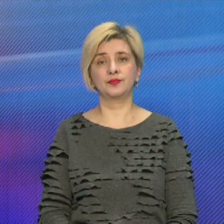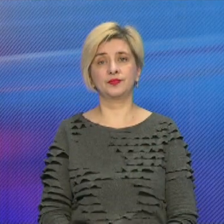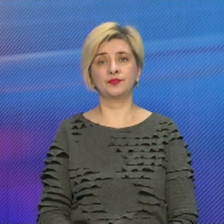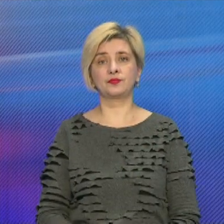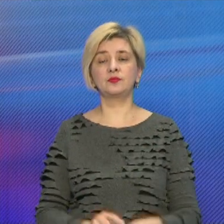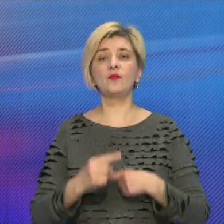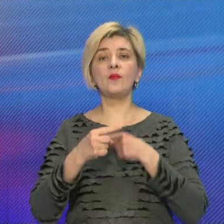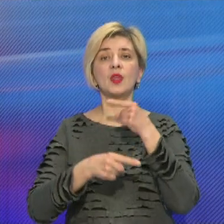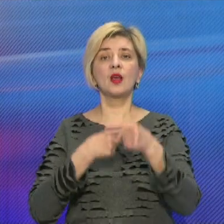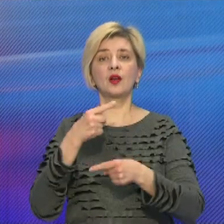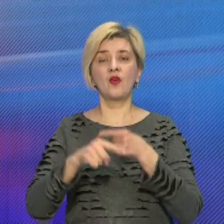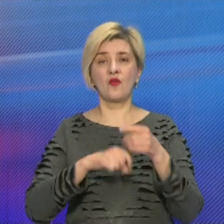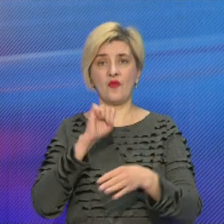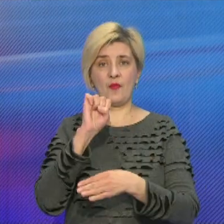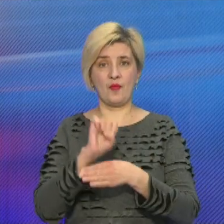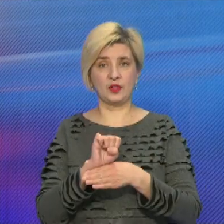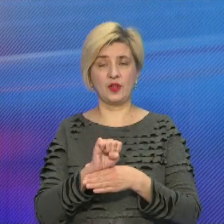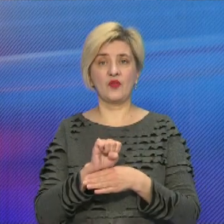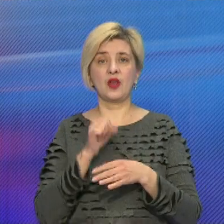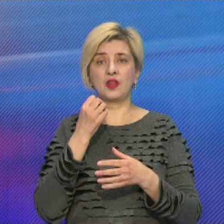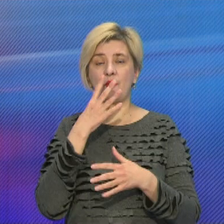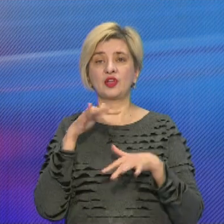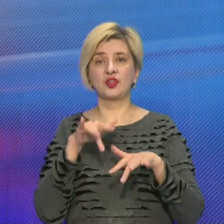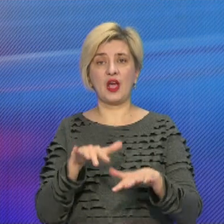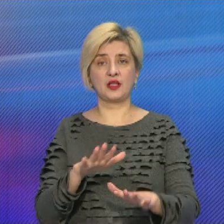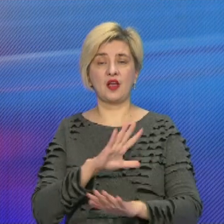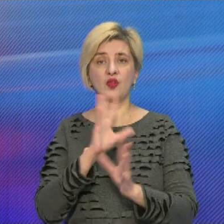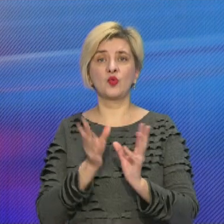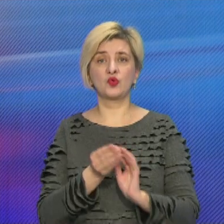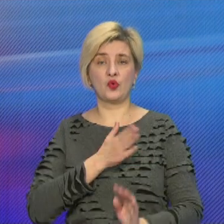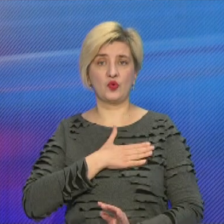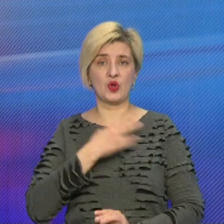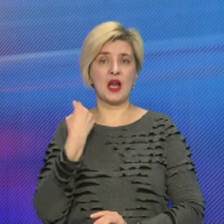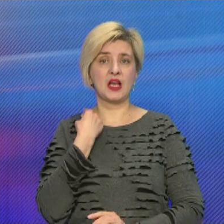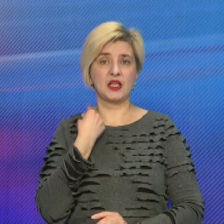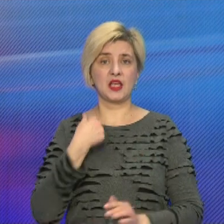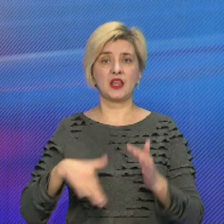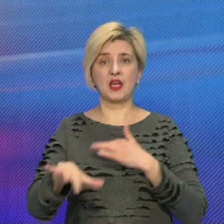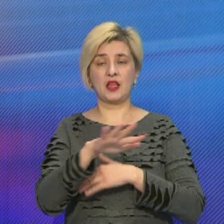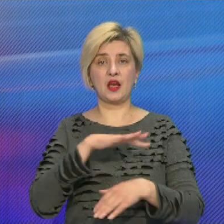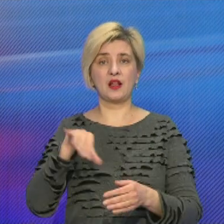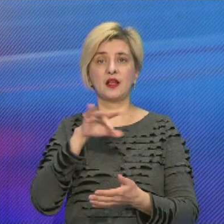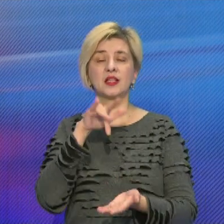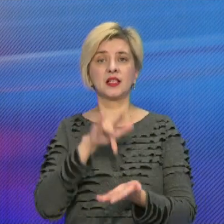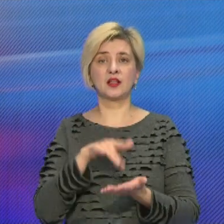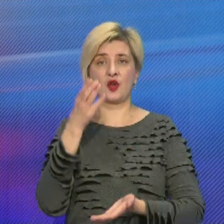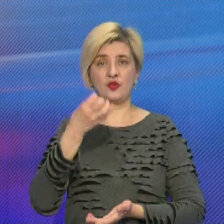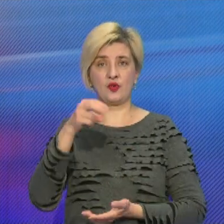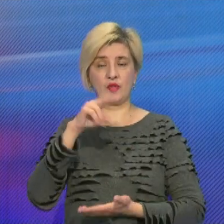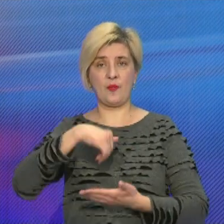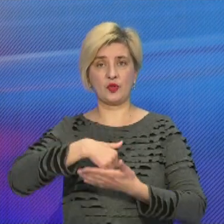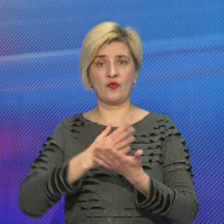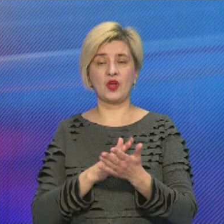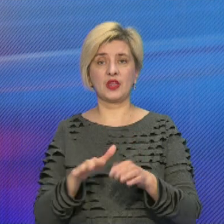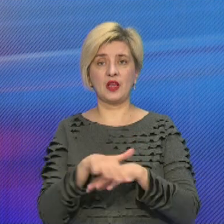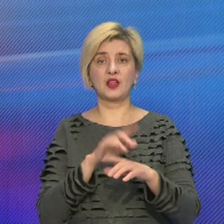Черговая кропка припинку добрачинной акции «До сей души» – Лицкий районный территориальный центр социального обслуживания насельництва. На встречу с